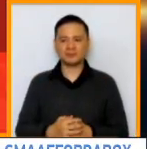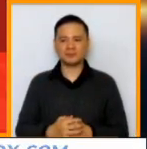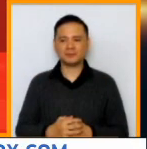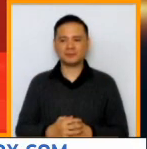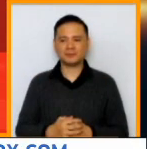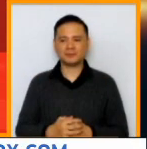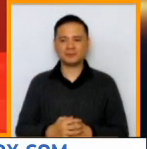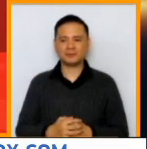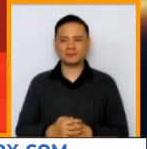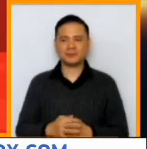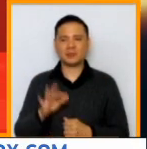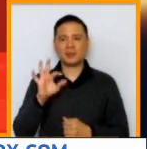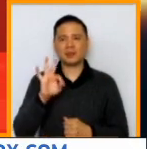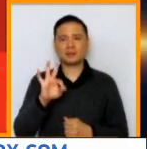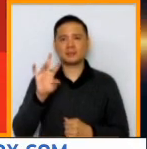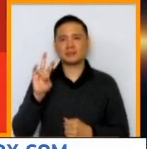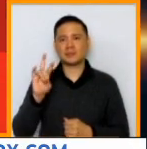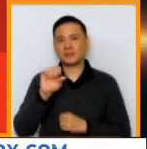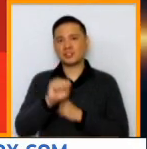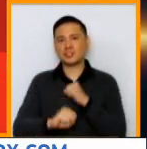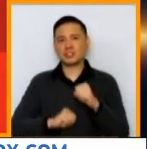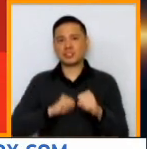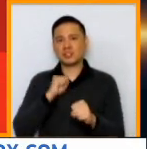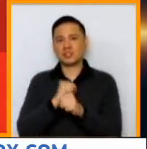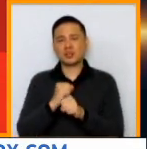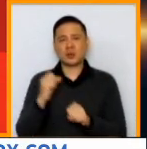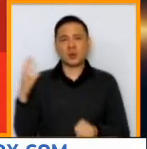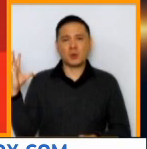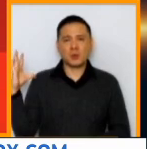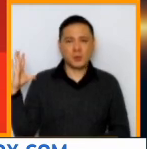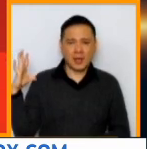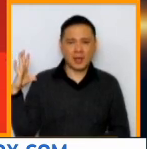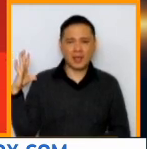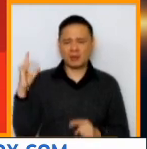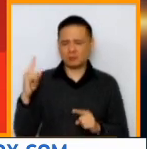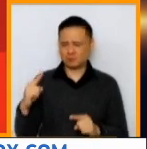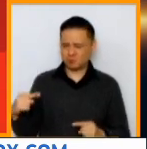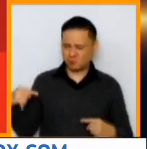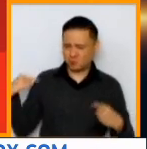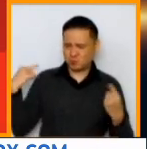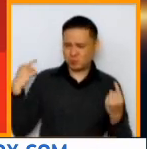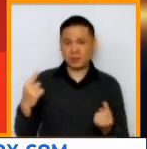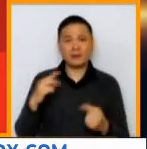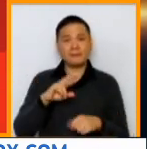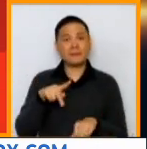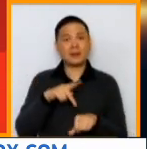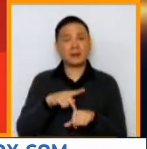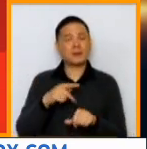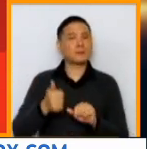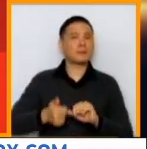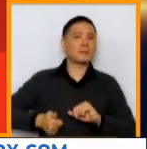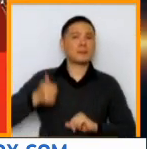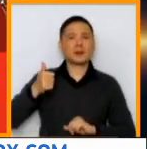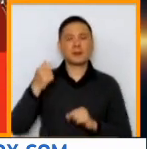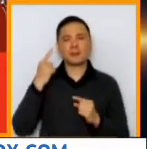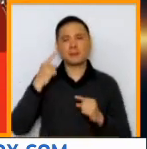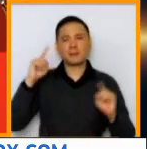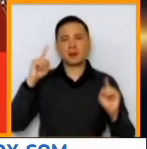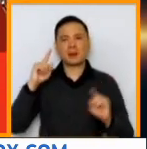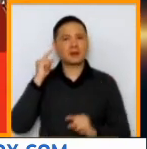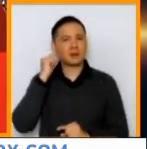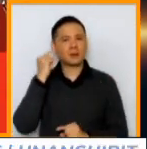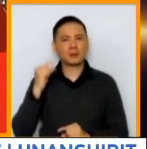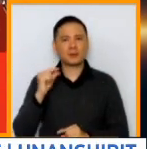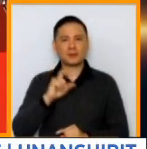97 years. Ganyan katagal ang hinintay ng Pilipinas bago makakuha ng gintong medalya sa Olympics. At kagabi,